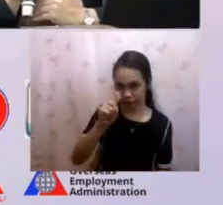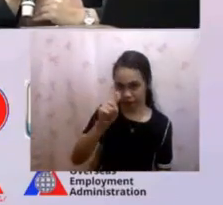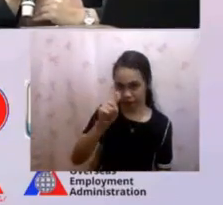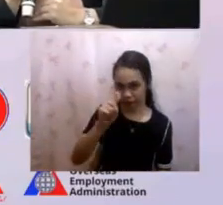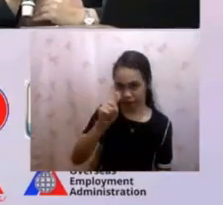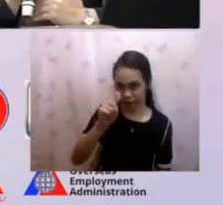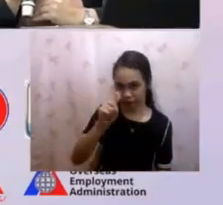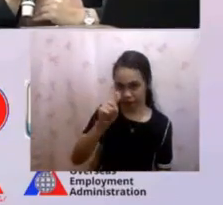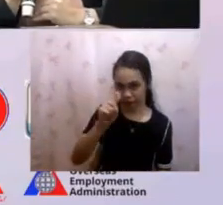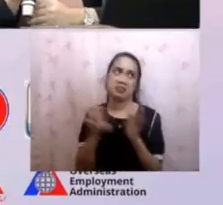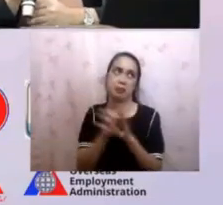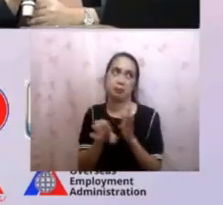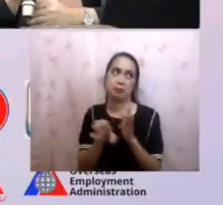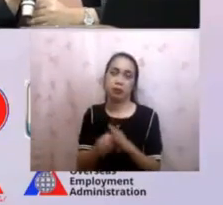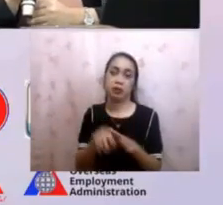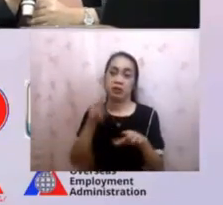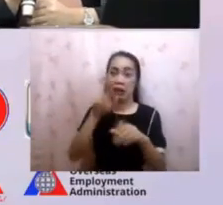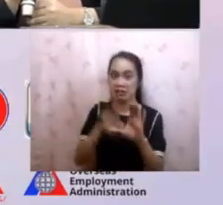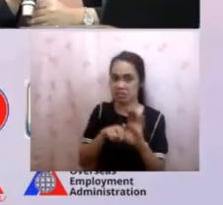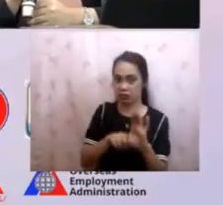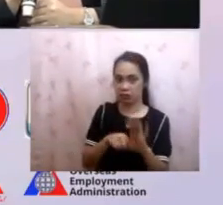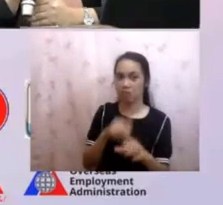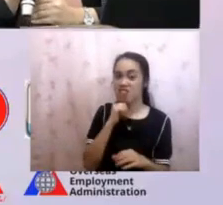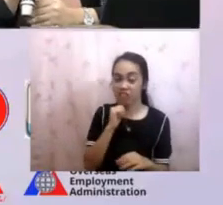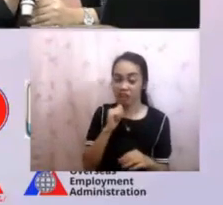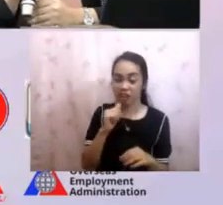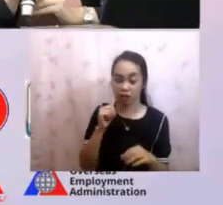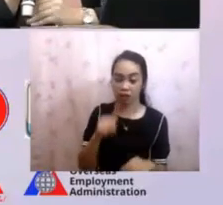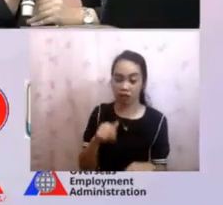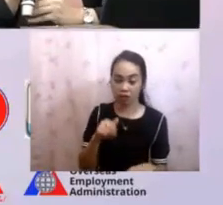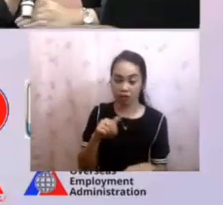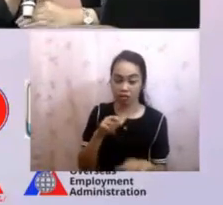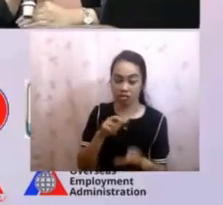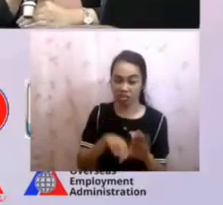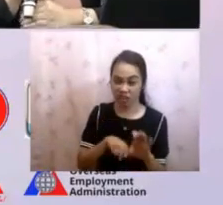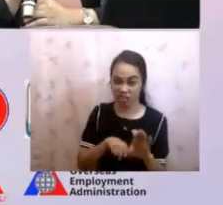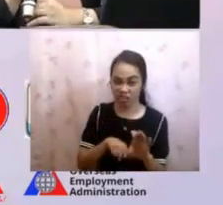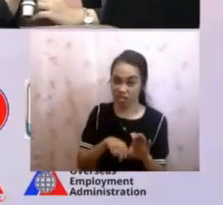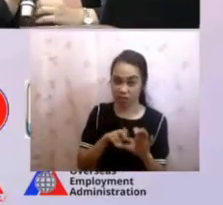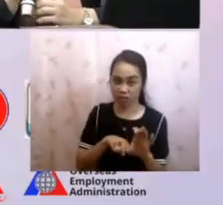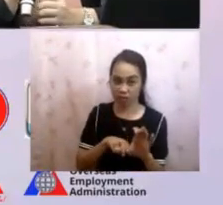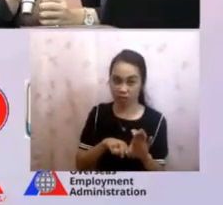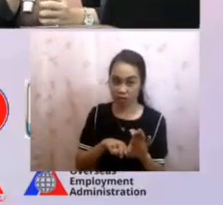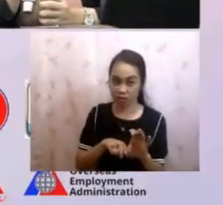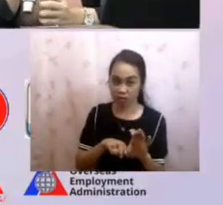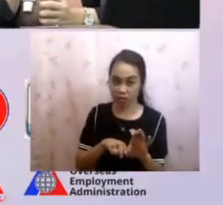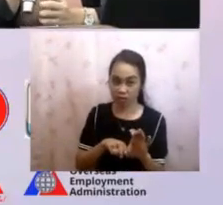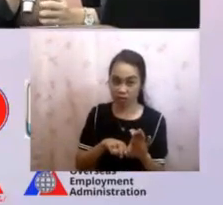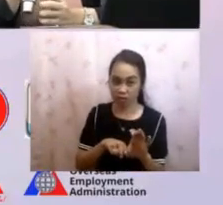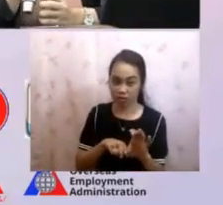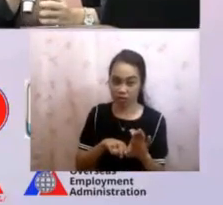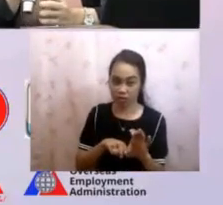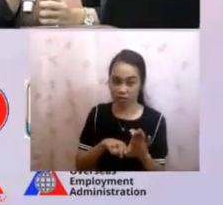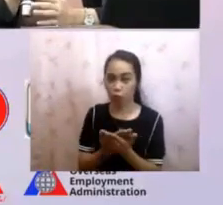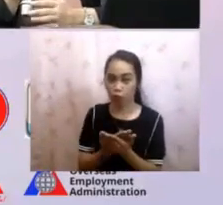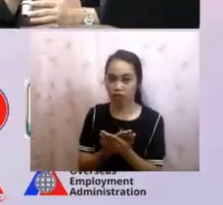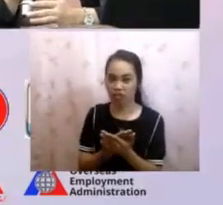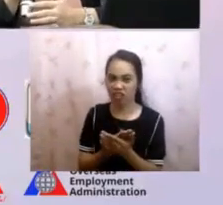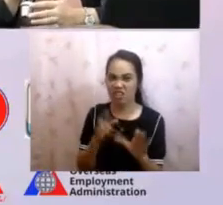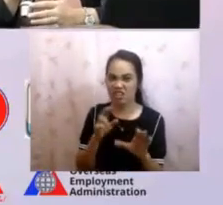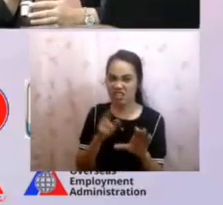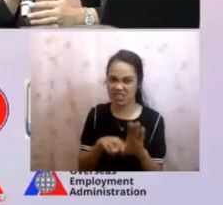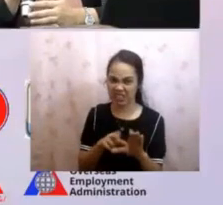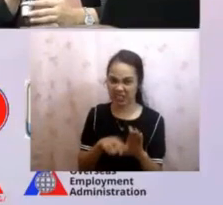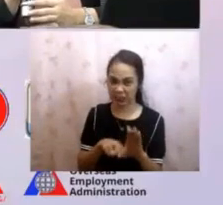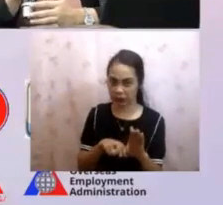dili maabot sa ilahang tiil ang floor, magdula-dula sa ilahang tiil. Okay? So, please fix your feet in town.